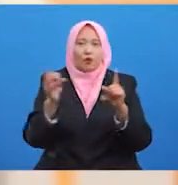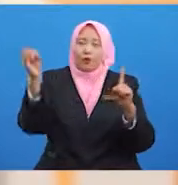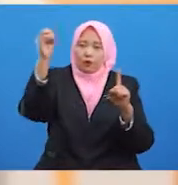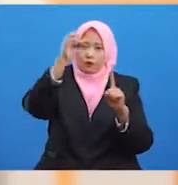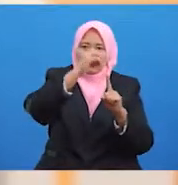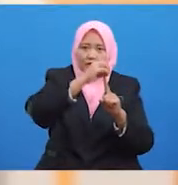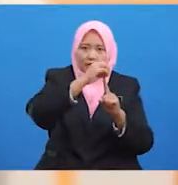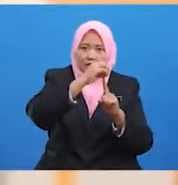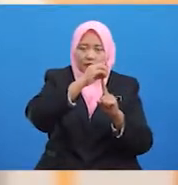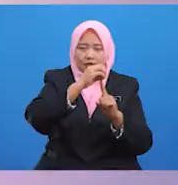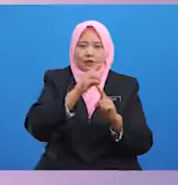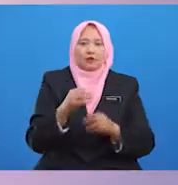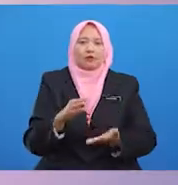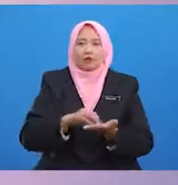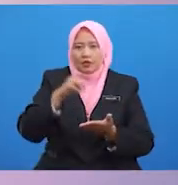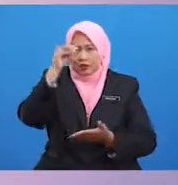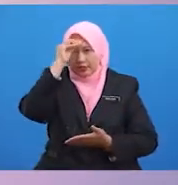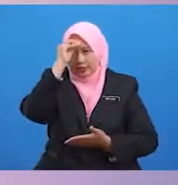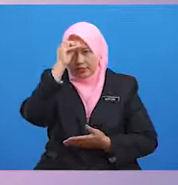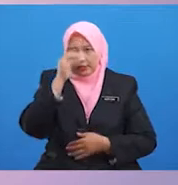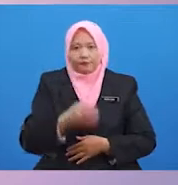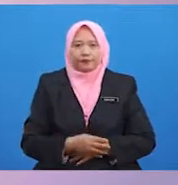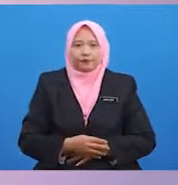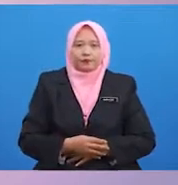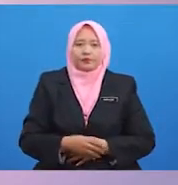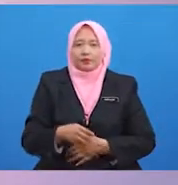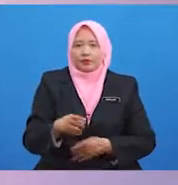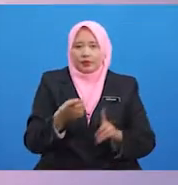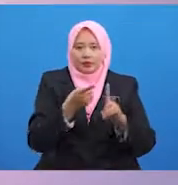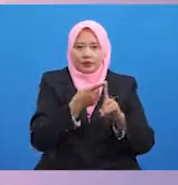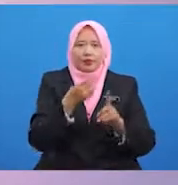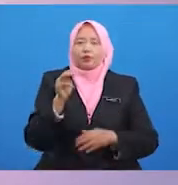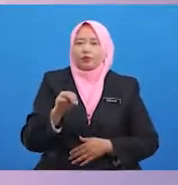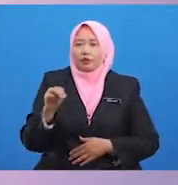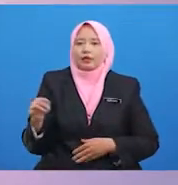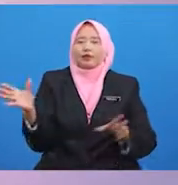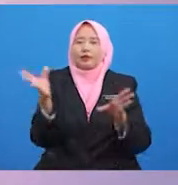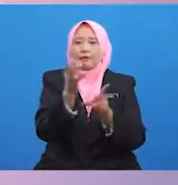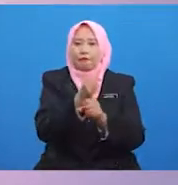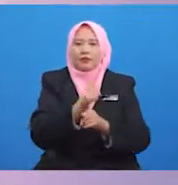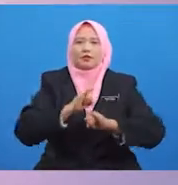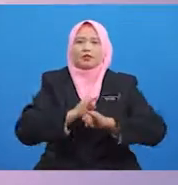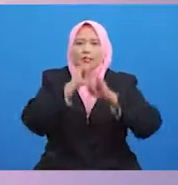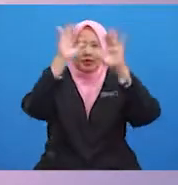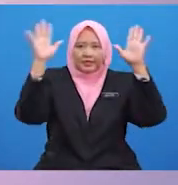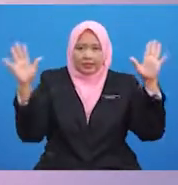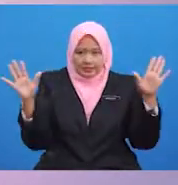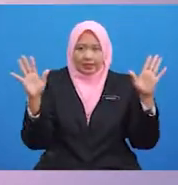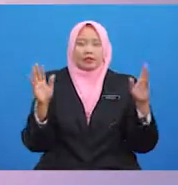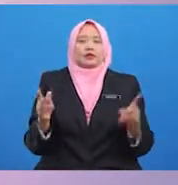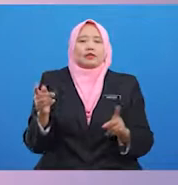pembelajaran kita. Iaitu, murid-murid akan dapat menjelaskan